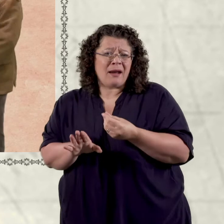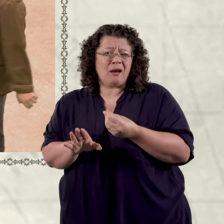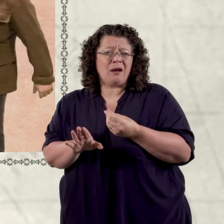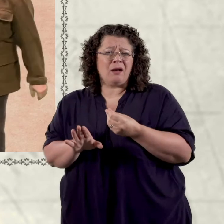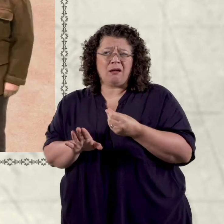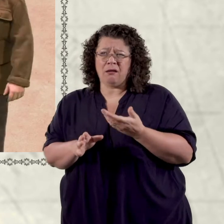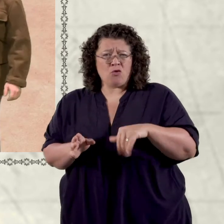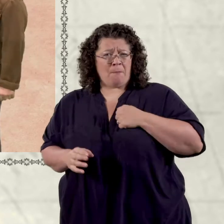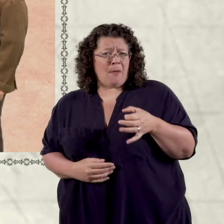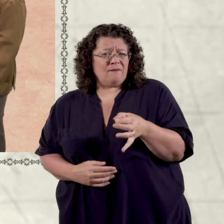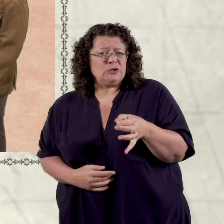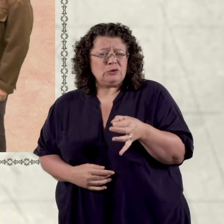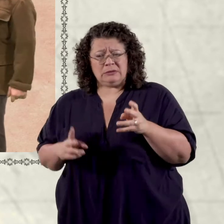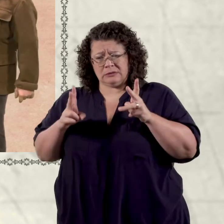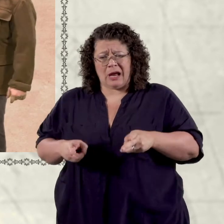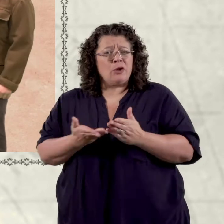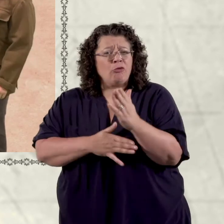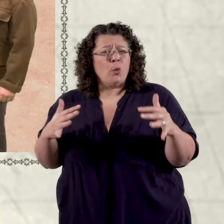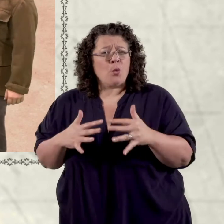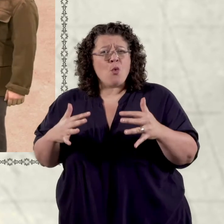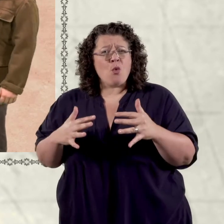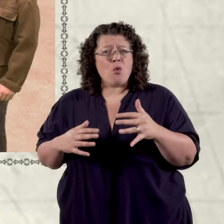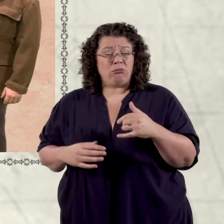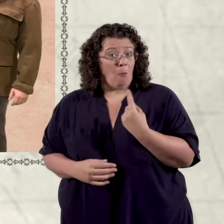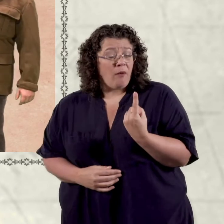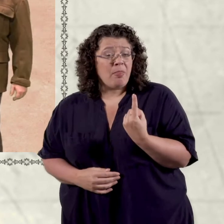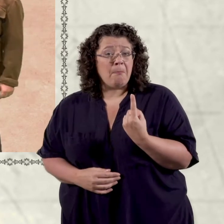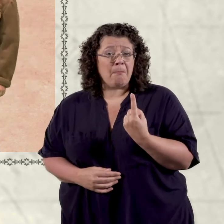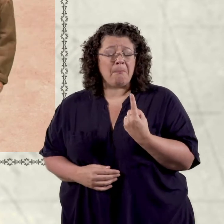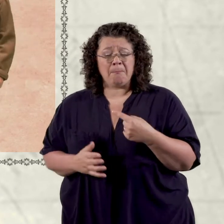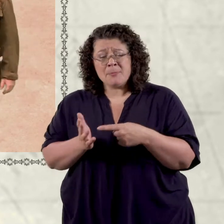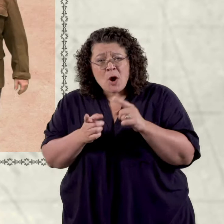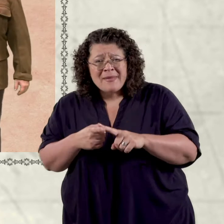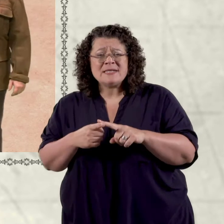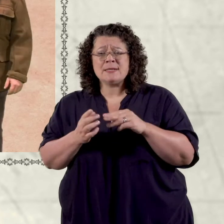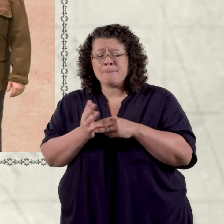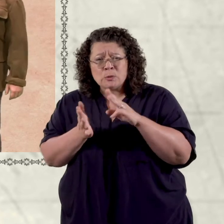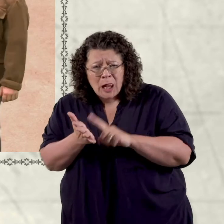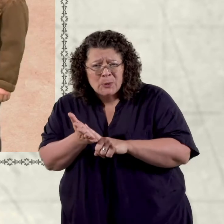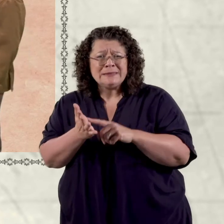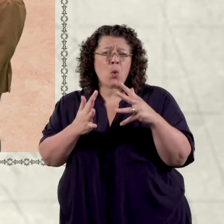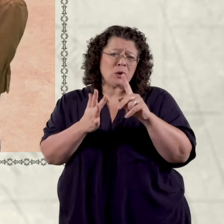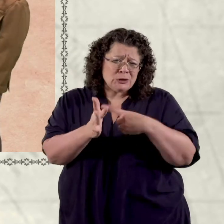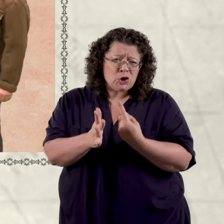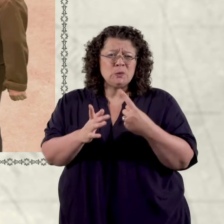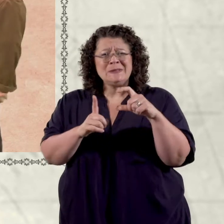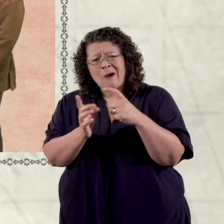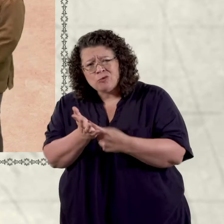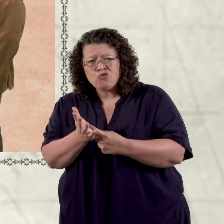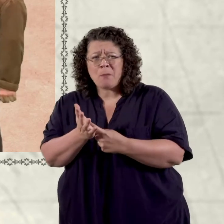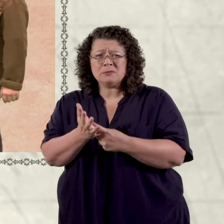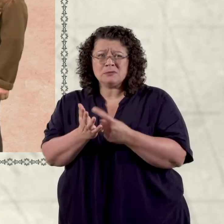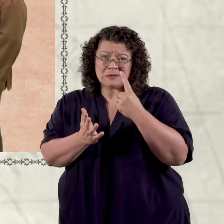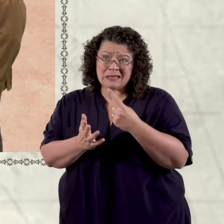un ohonyn nhw. A mae Tom Evans, Moses Lewis, Watkin Jones a David Roberts i gyd ar y poster yma